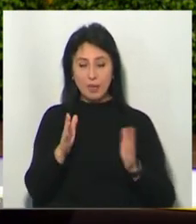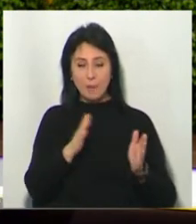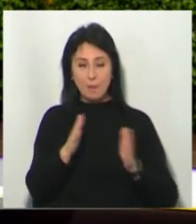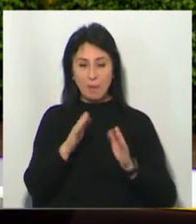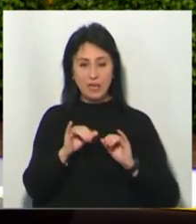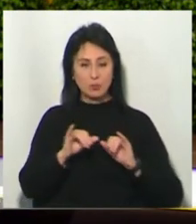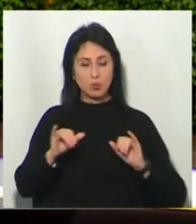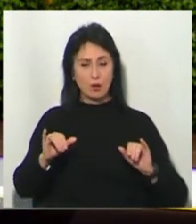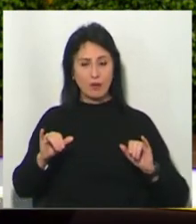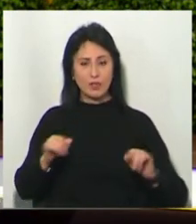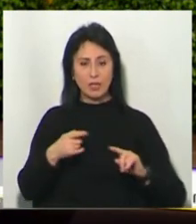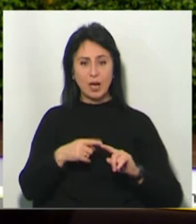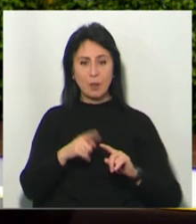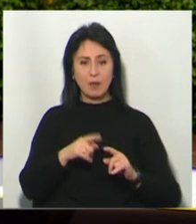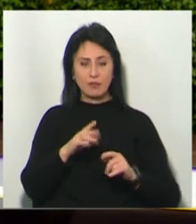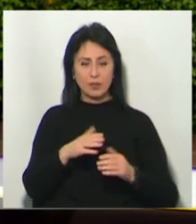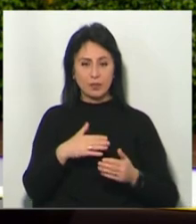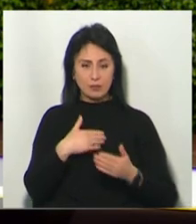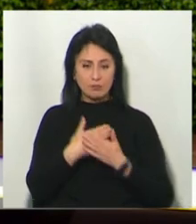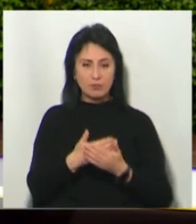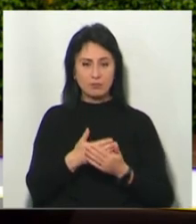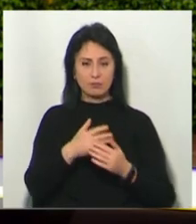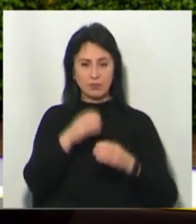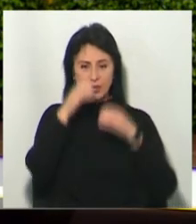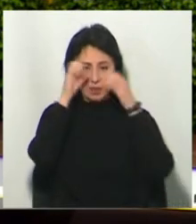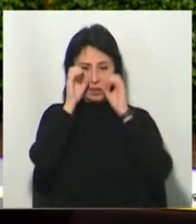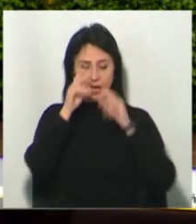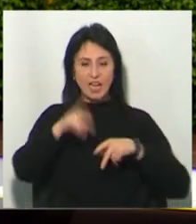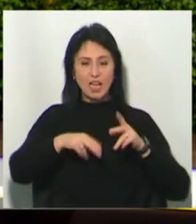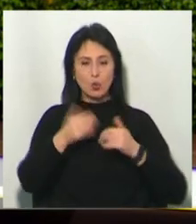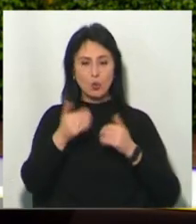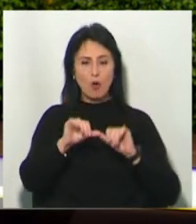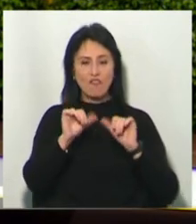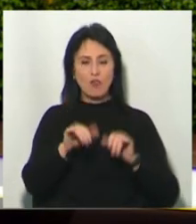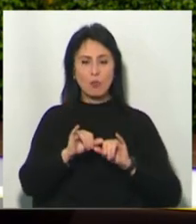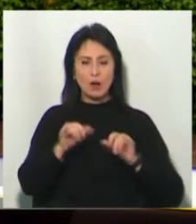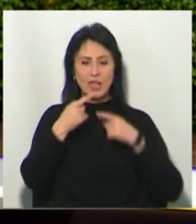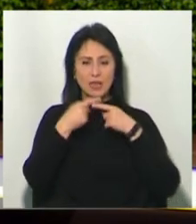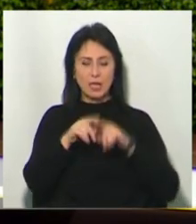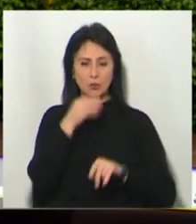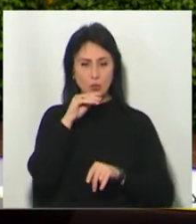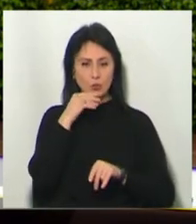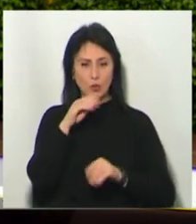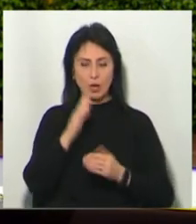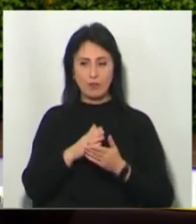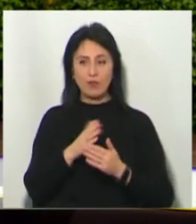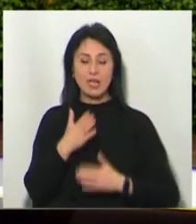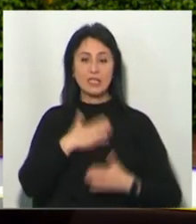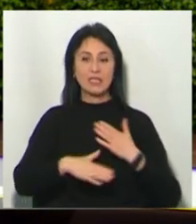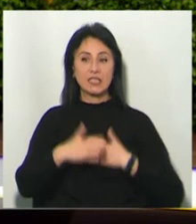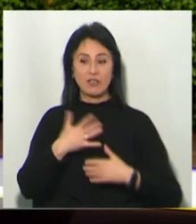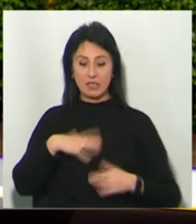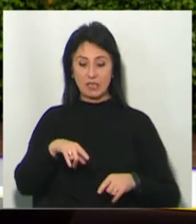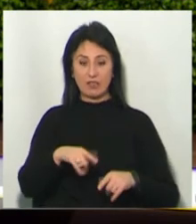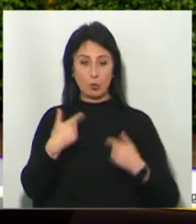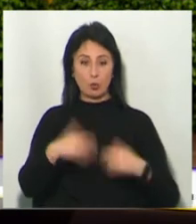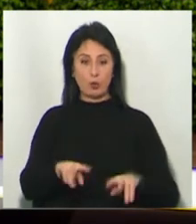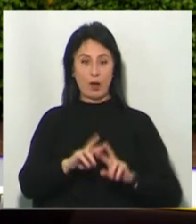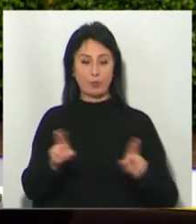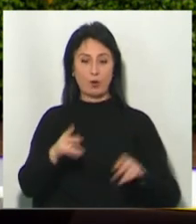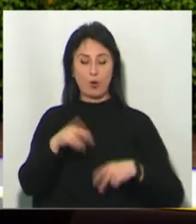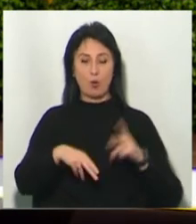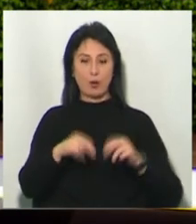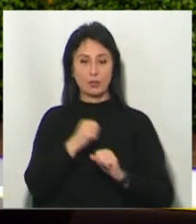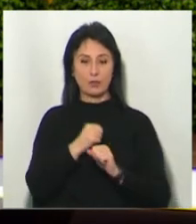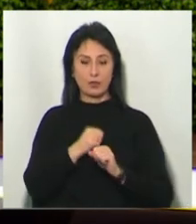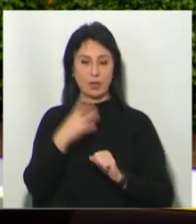მაქსიმალურად განვითარდა ამ მხრივ ენდოვასკულური ნეიროქირურგიის ფორმატში. Da, să se harulăm să cartulăm și să găsim operație